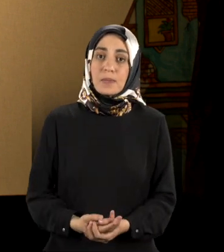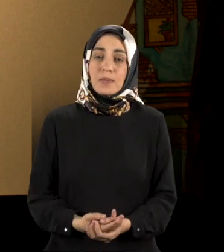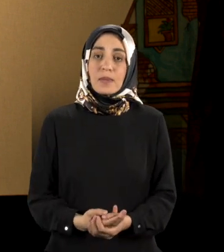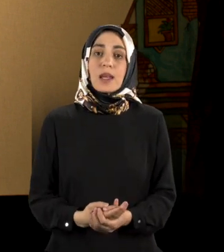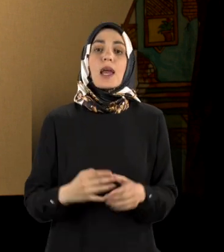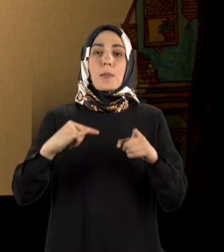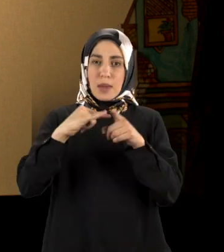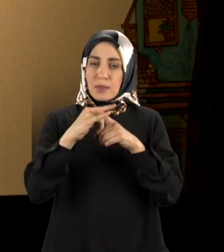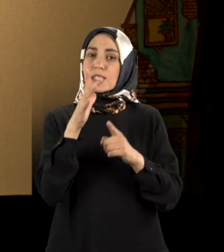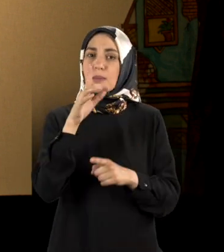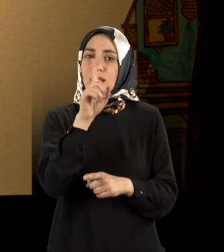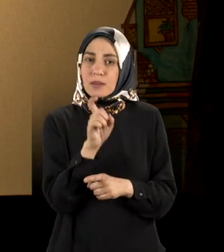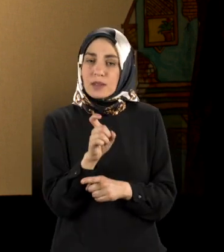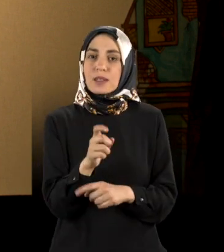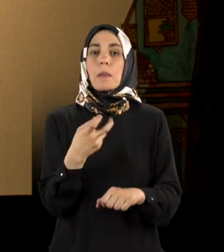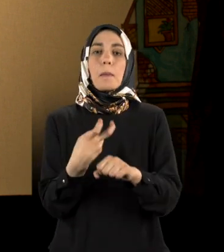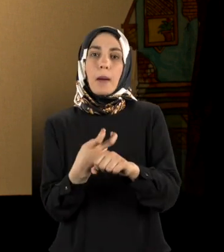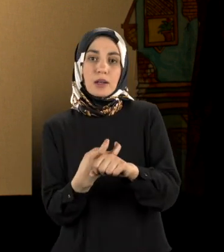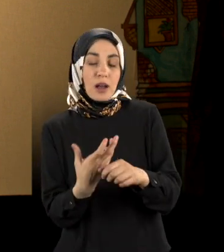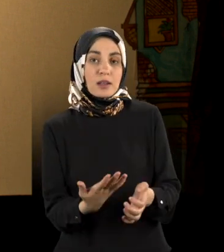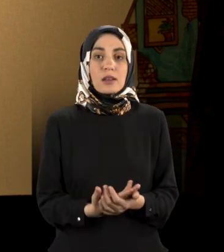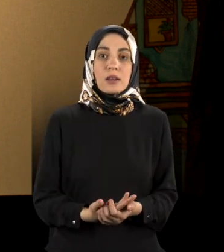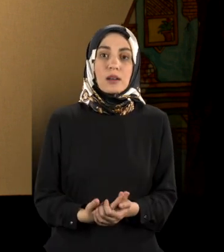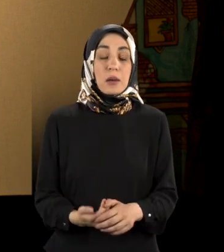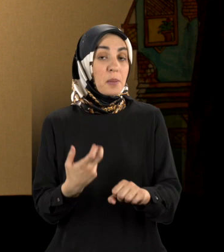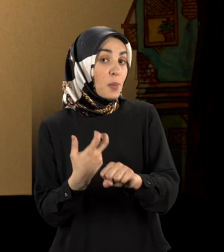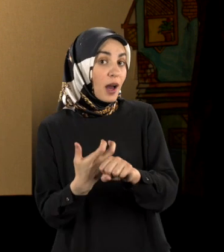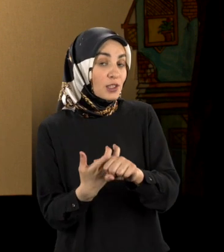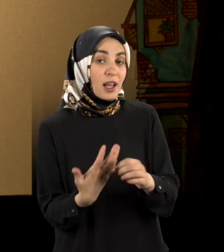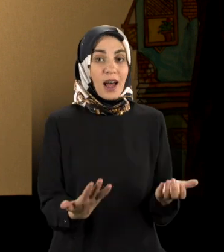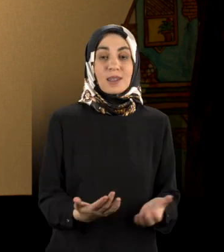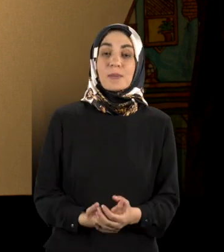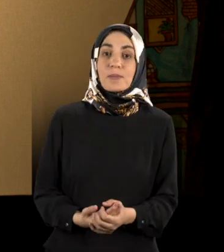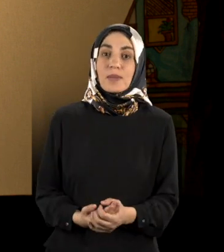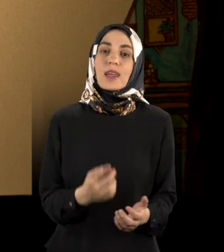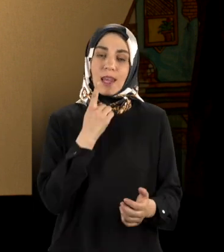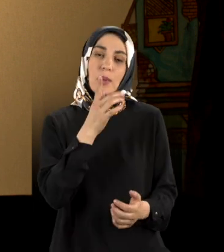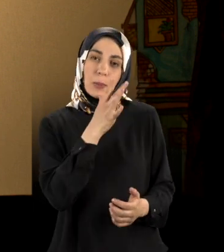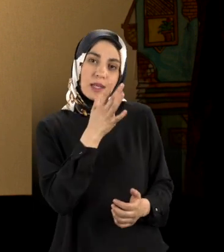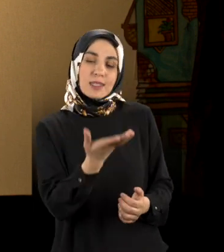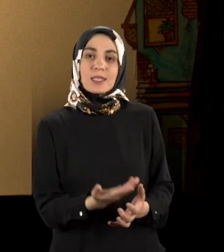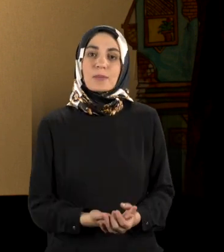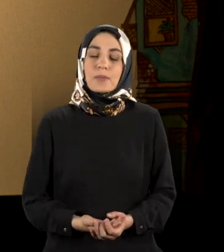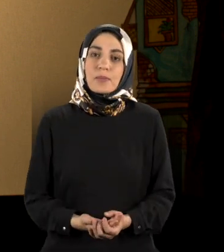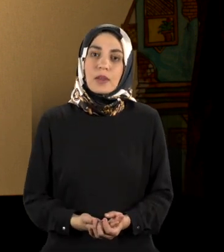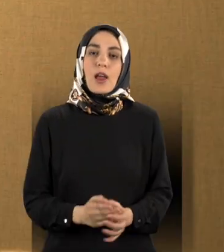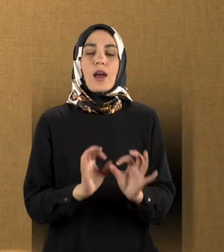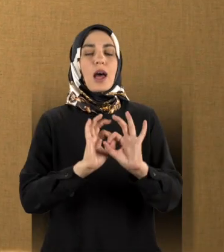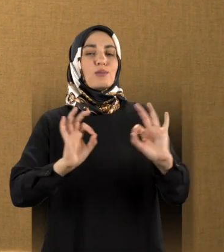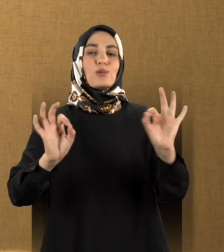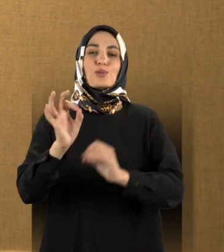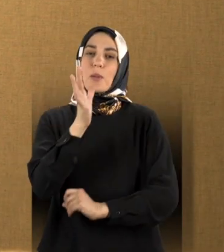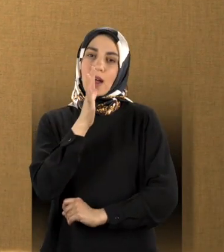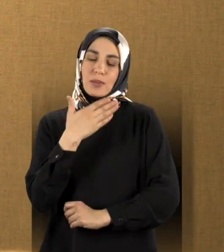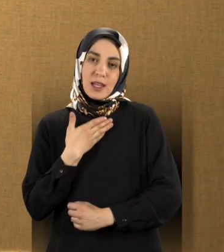Söyle bakalım bilmece bilirmisin Maşallah Efendim Maşallah Demek gelirse